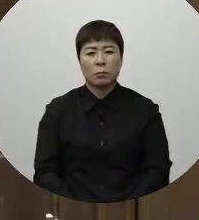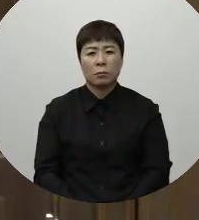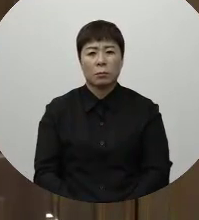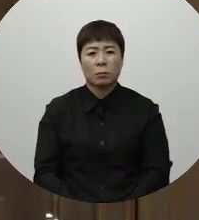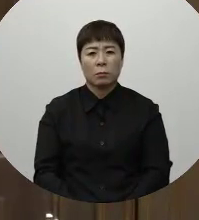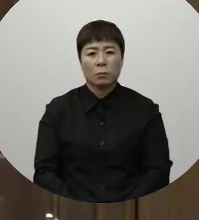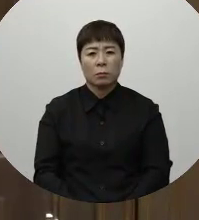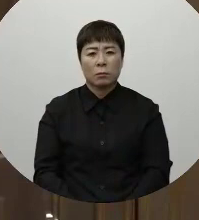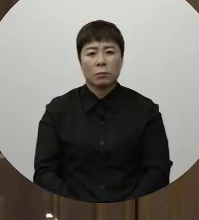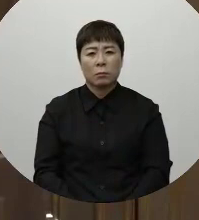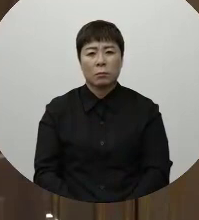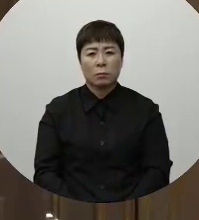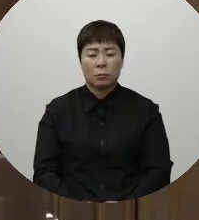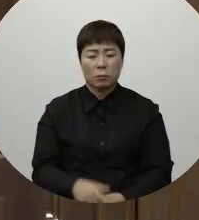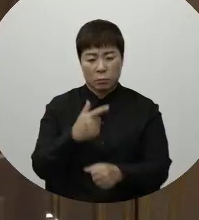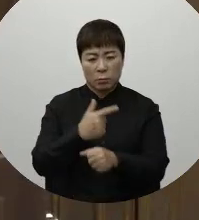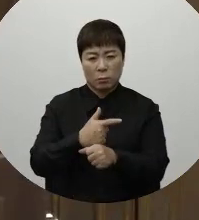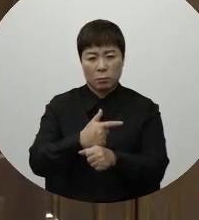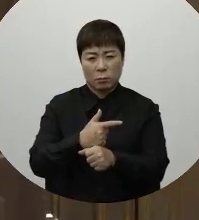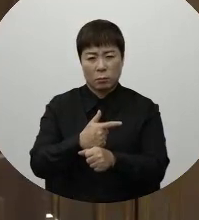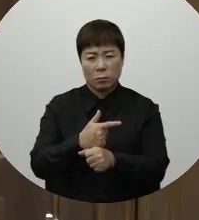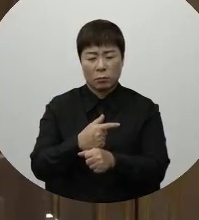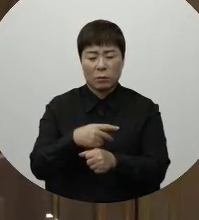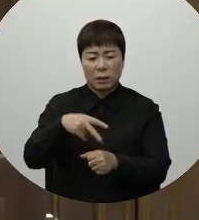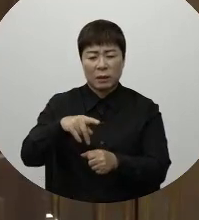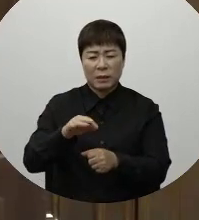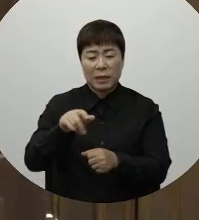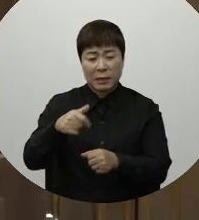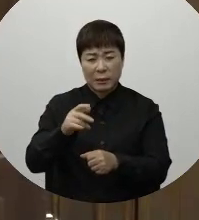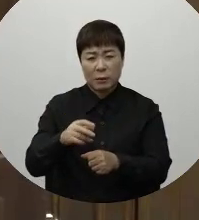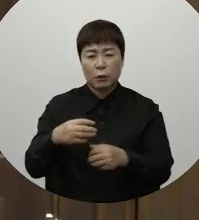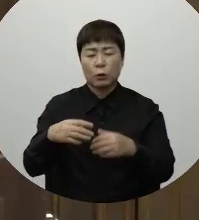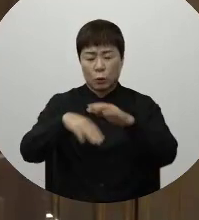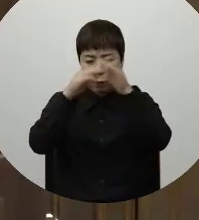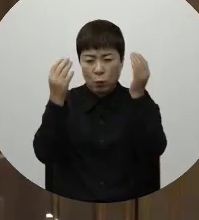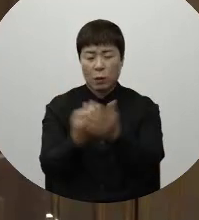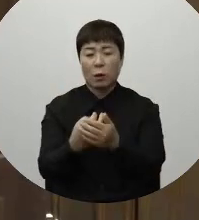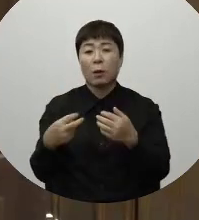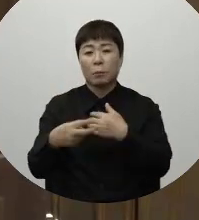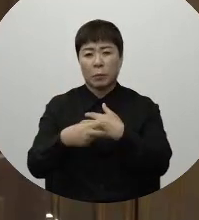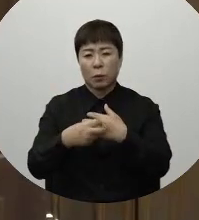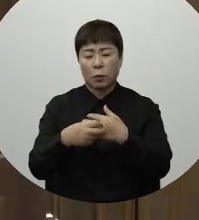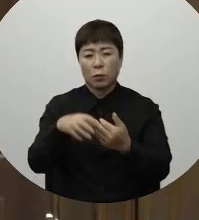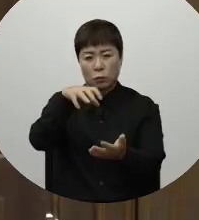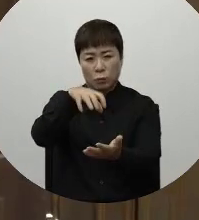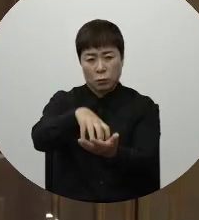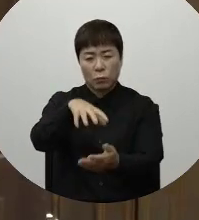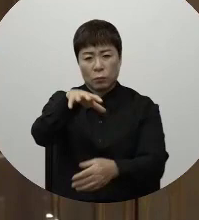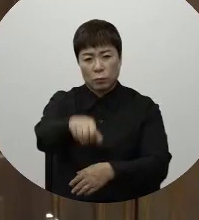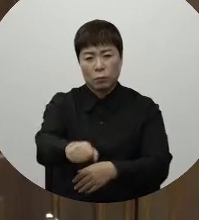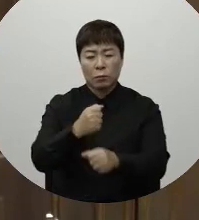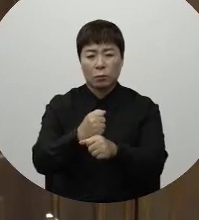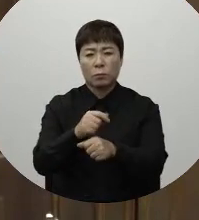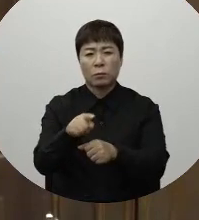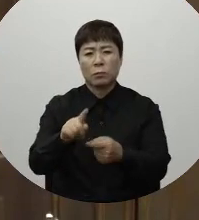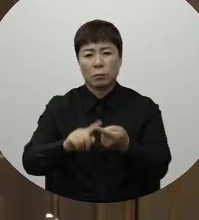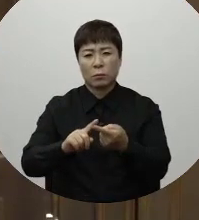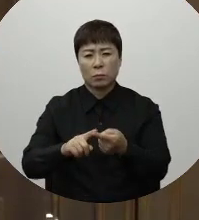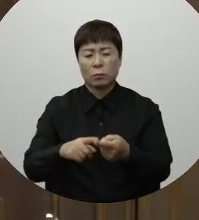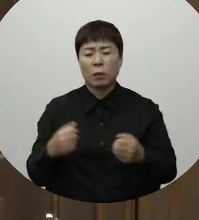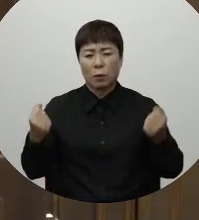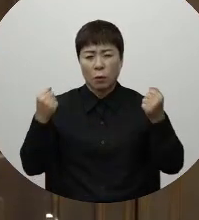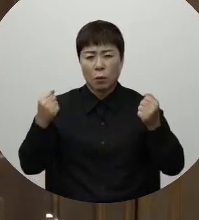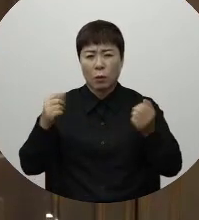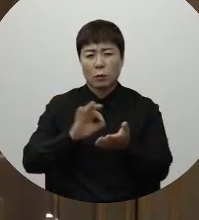먼저 남양주시 상급 종합병원 유치에 관한 내용입니다. 우리 시민들의 건강권과 삶의